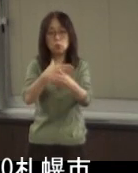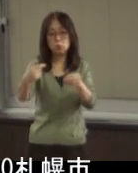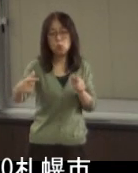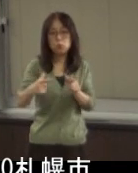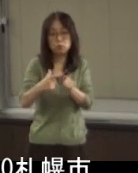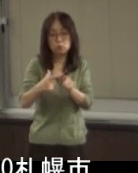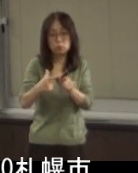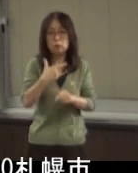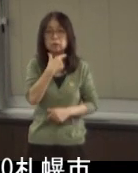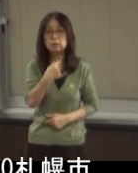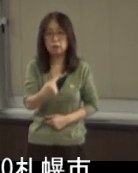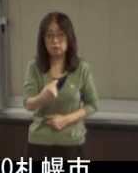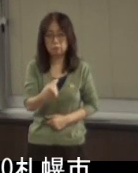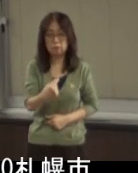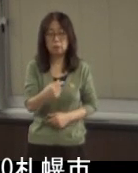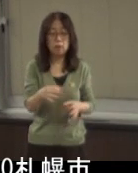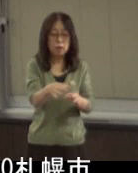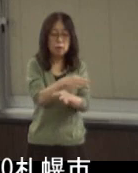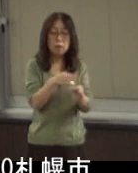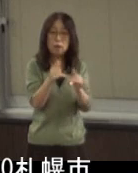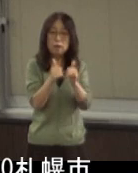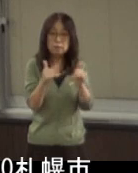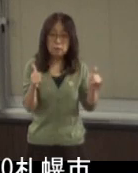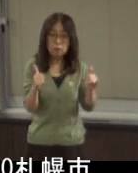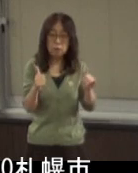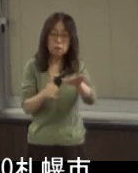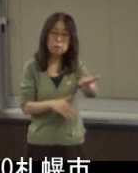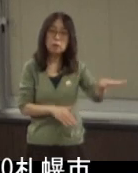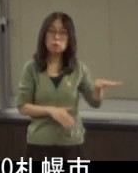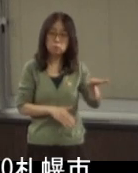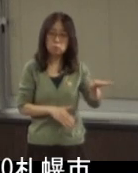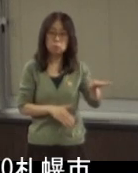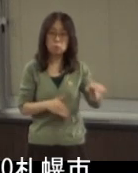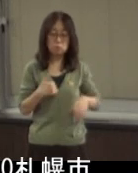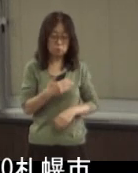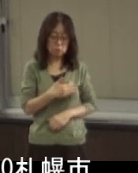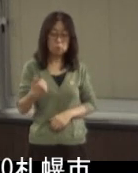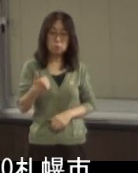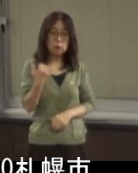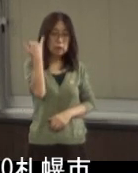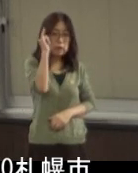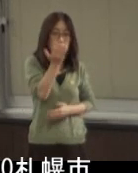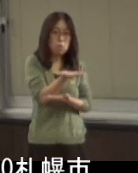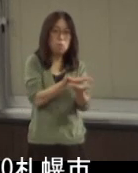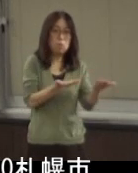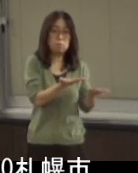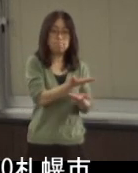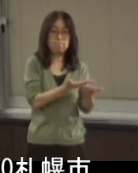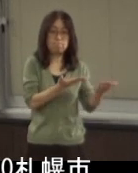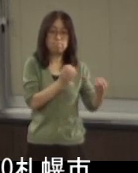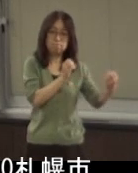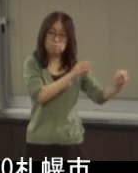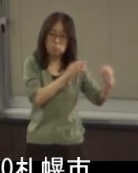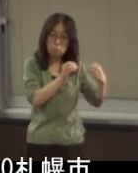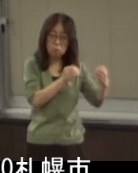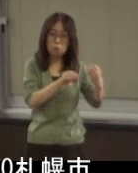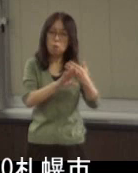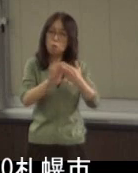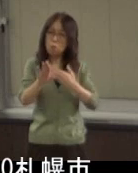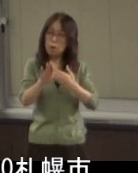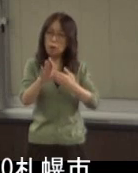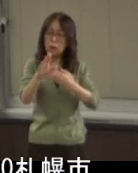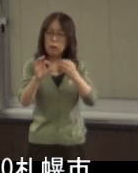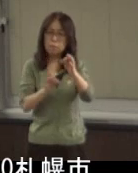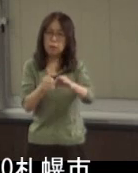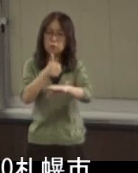で、経営者の方々などとの意見交換会、あるいは各お店の店長クラスでの